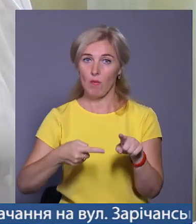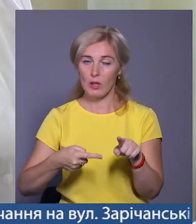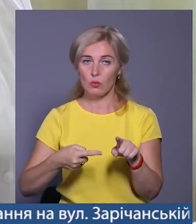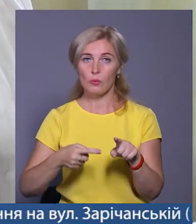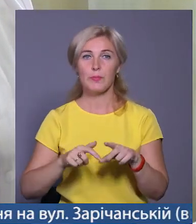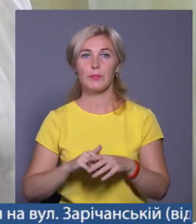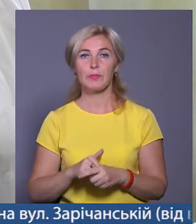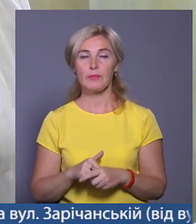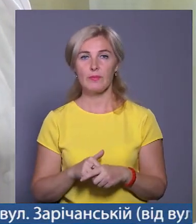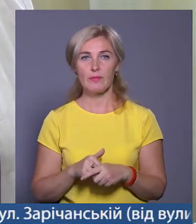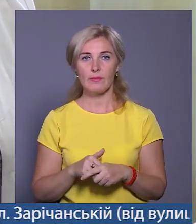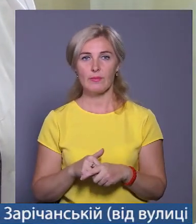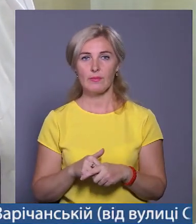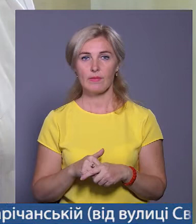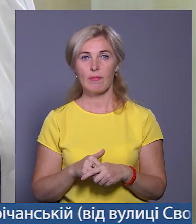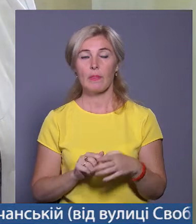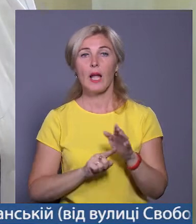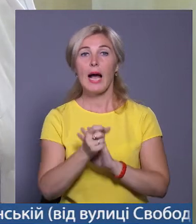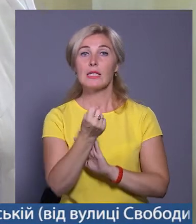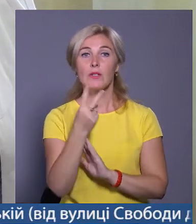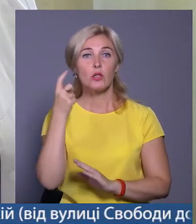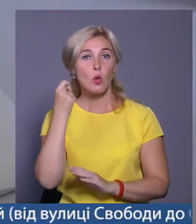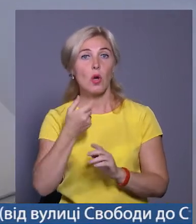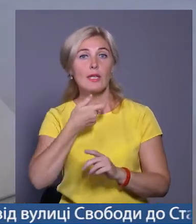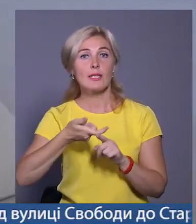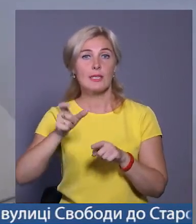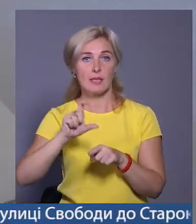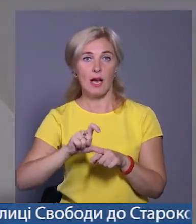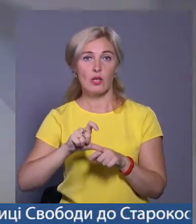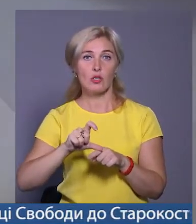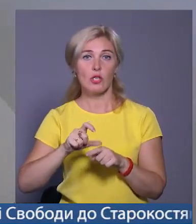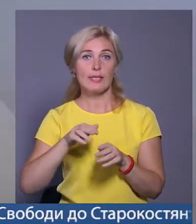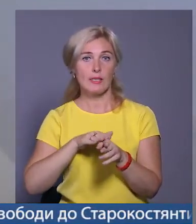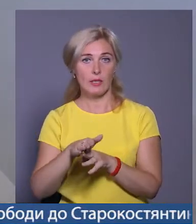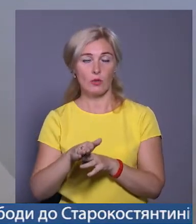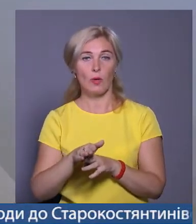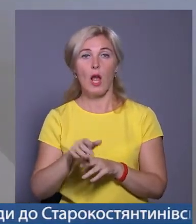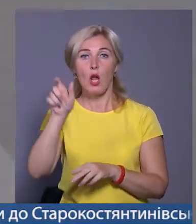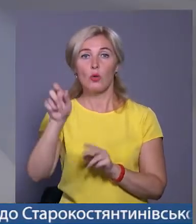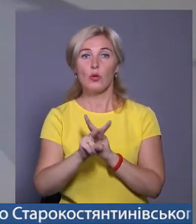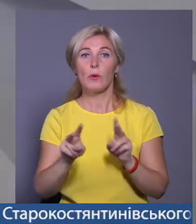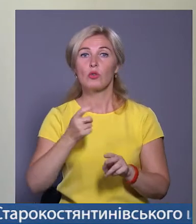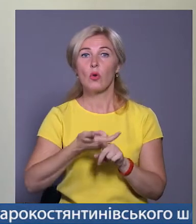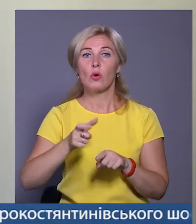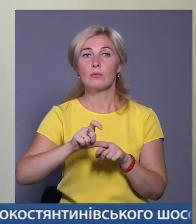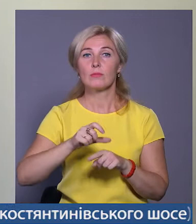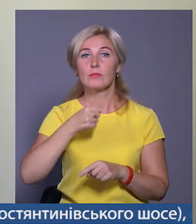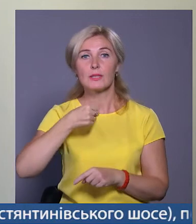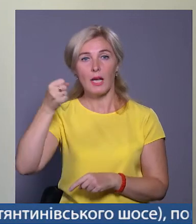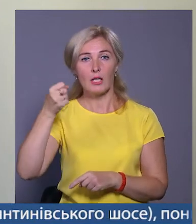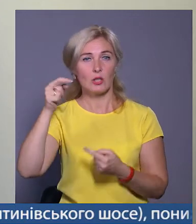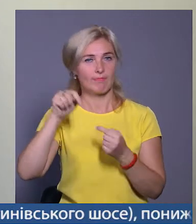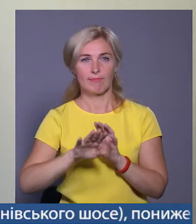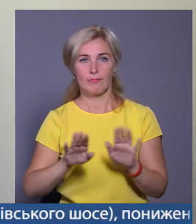до 12 років половинку, а з 12 років і старше цілу. Прийом препарату людям, котрі старші 40 років, є недоцільним, адже в